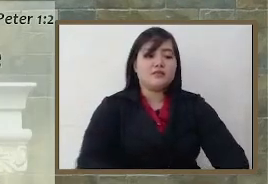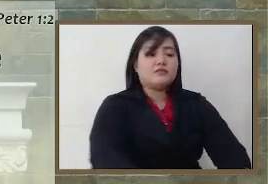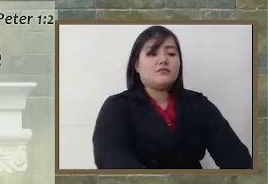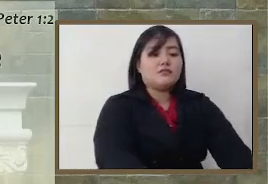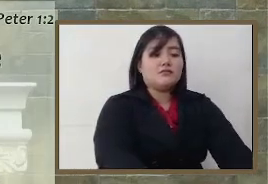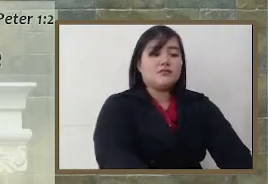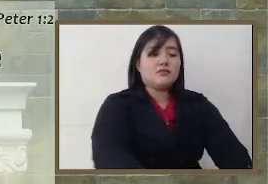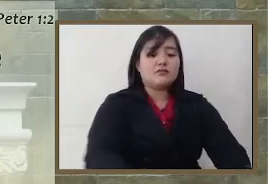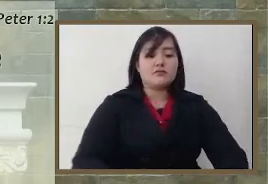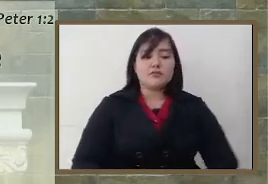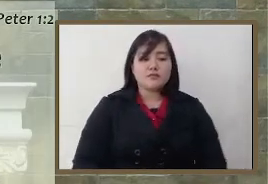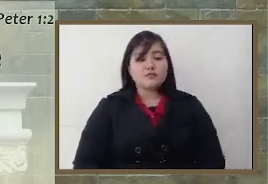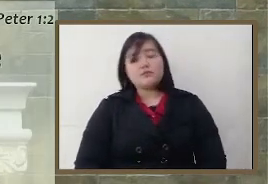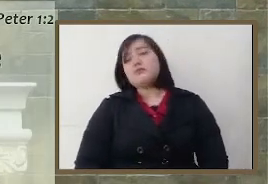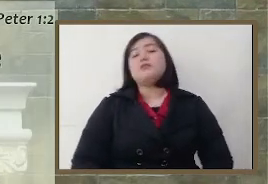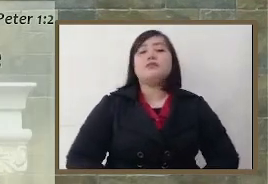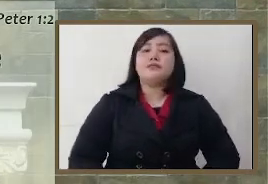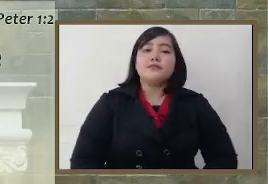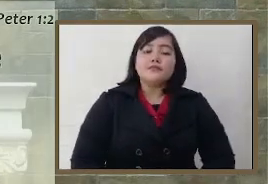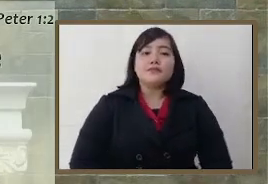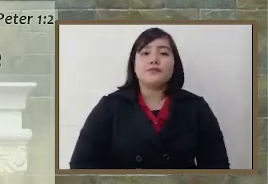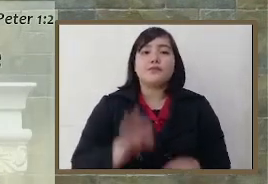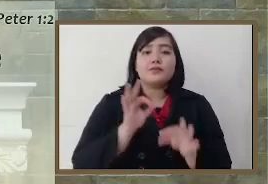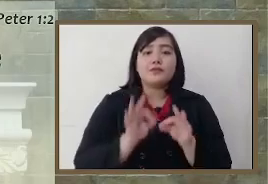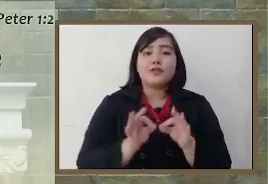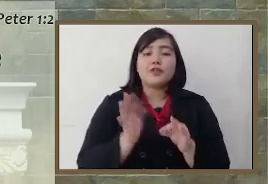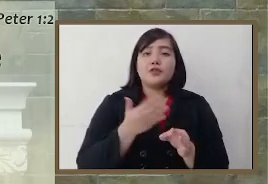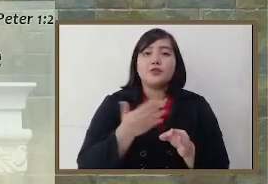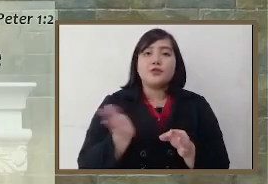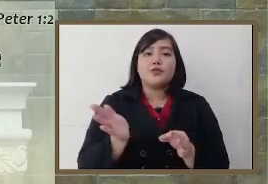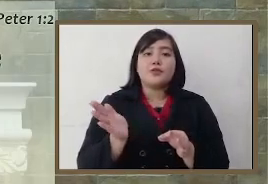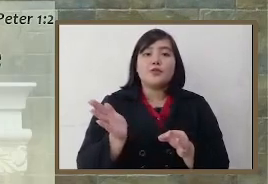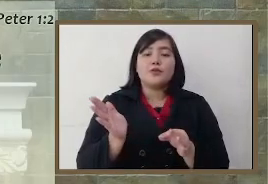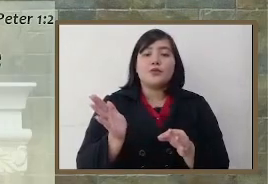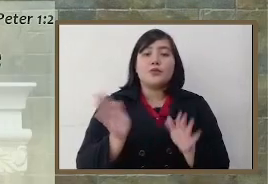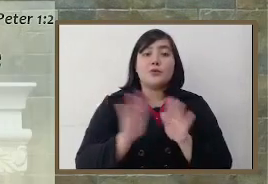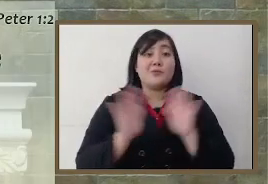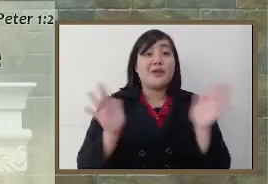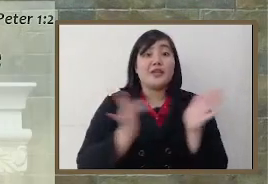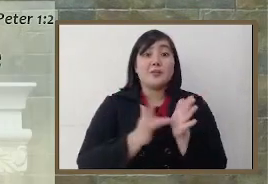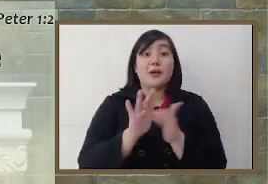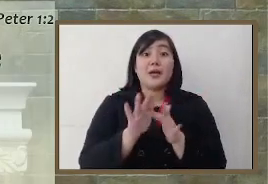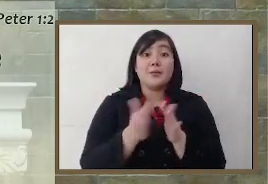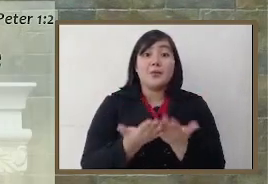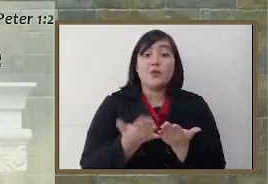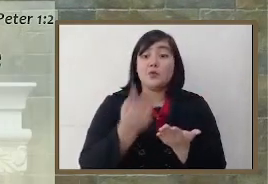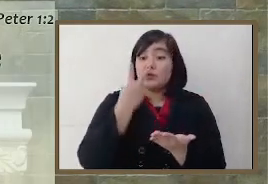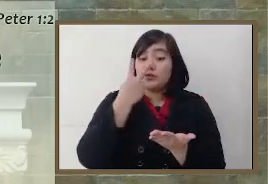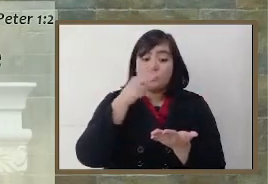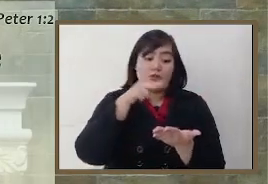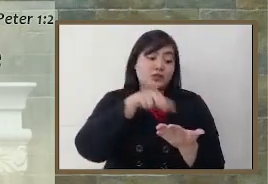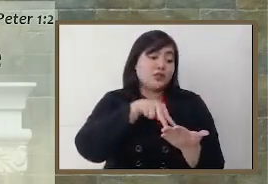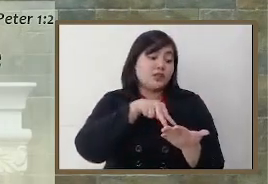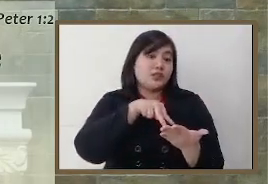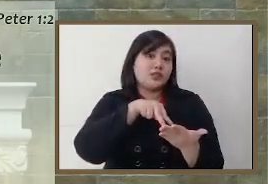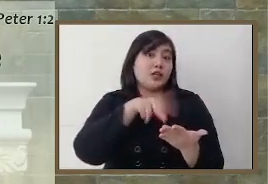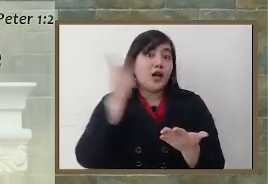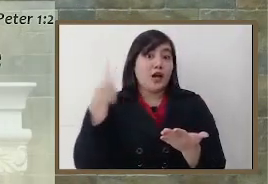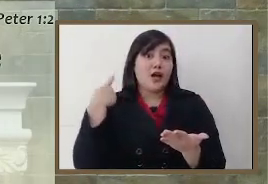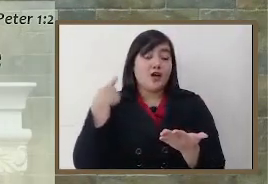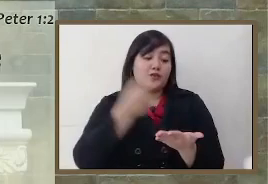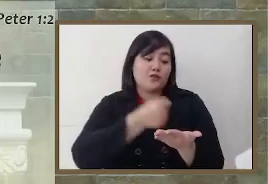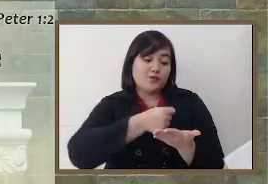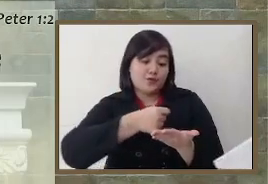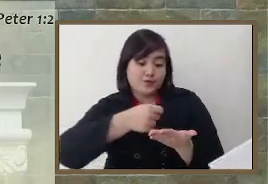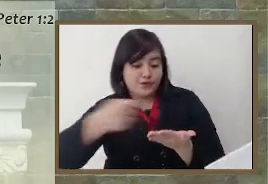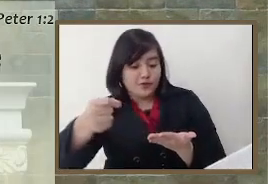ko. Na pag nagbuklat kayo, makita mo, namarkahan mo pala yon, tapos naging maliwanag sa iyo, matutuwa ka. Di